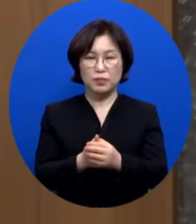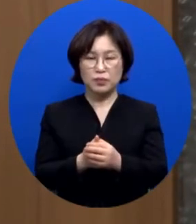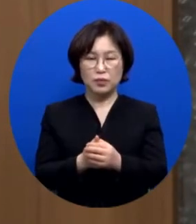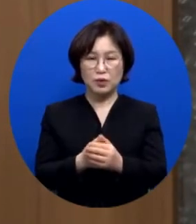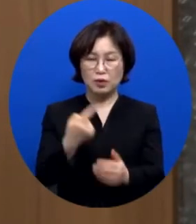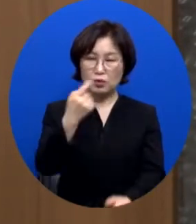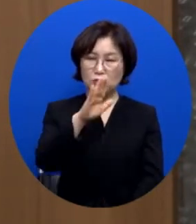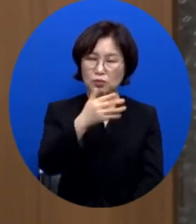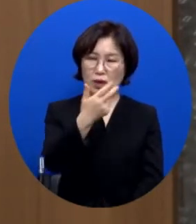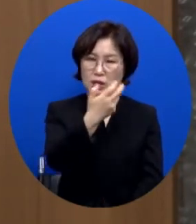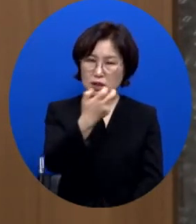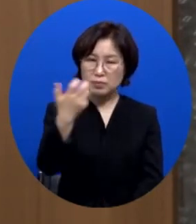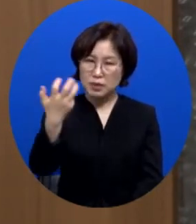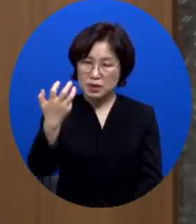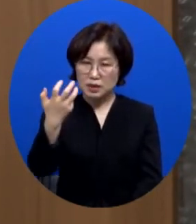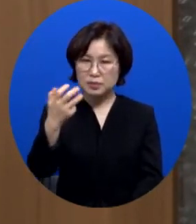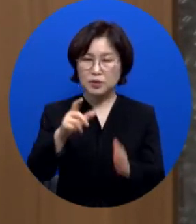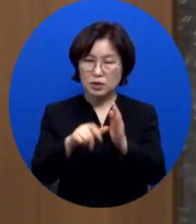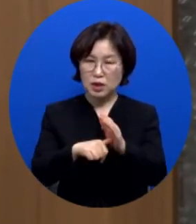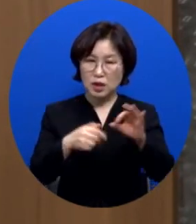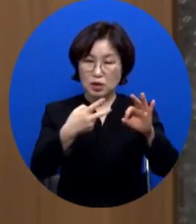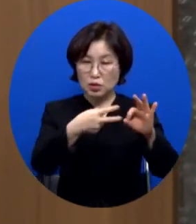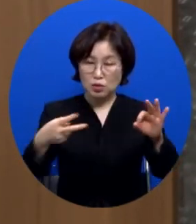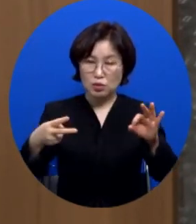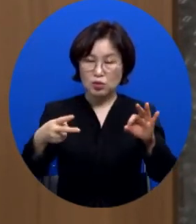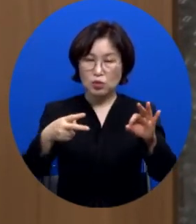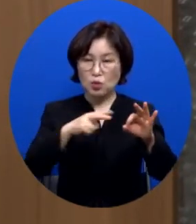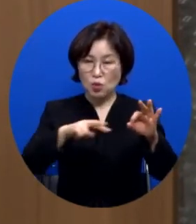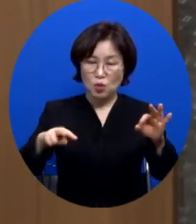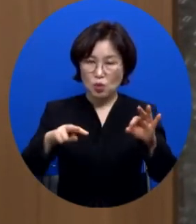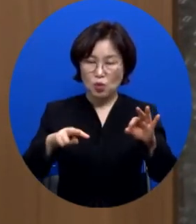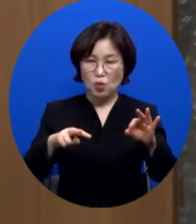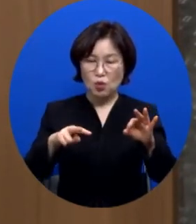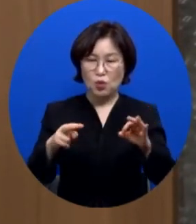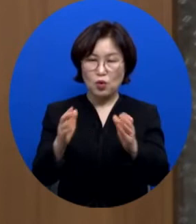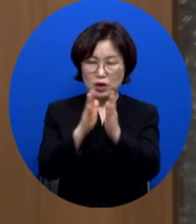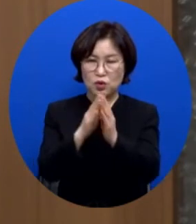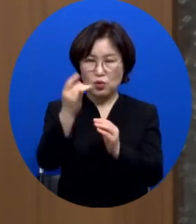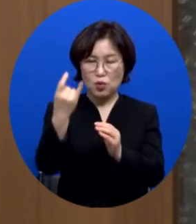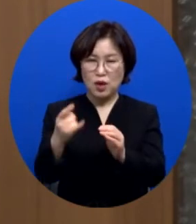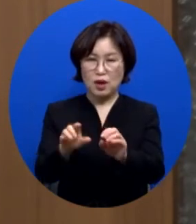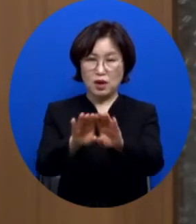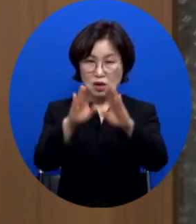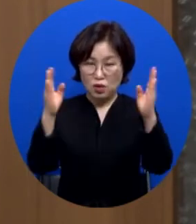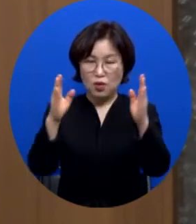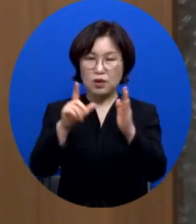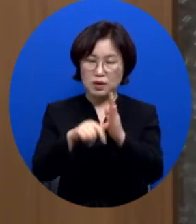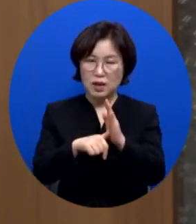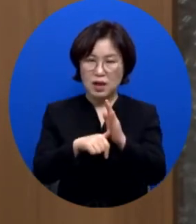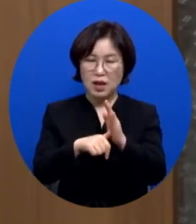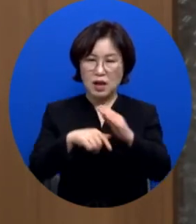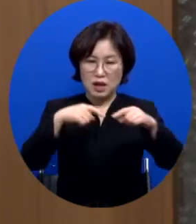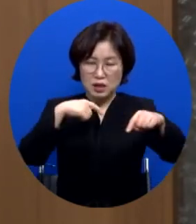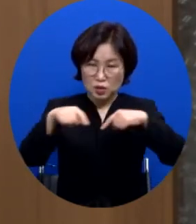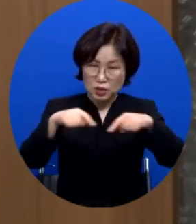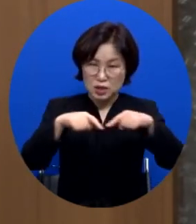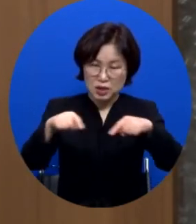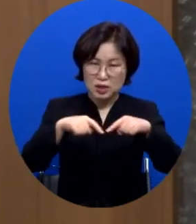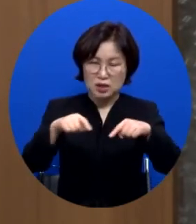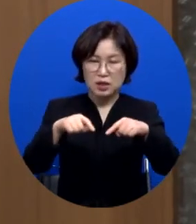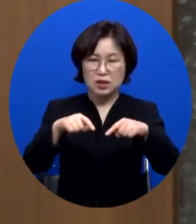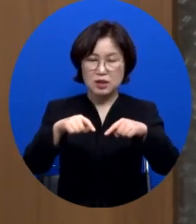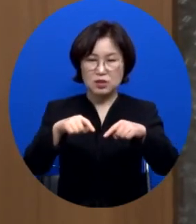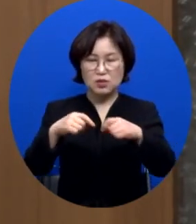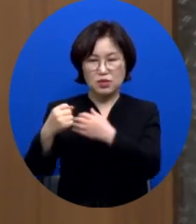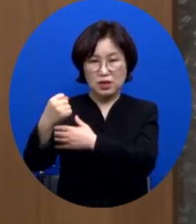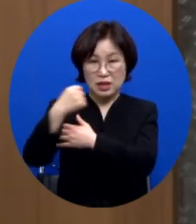70년대 후반과 80년대 초반에 여의도 집회 때큰 집회를 통해서 정치적으로 기독교가 갖는 힘이